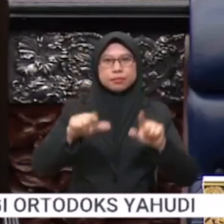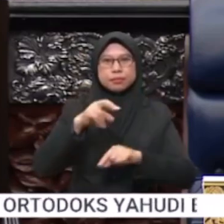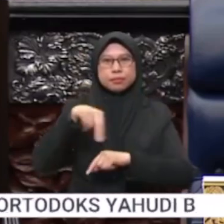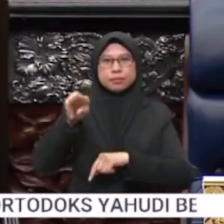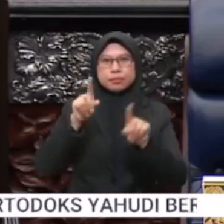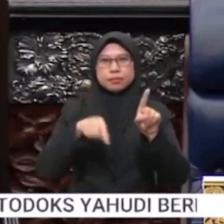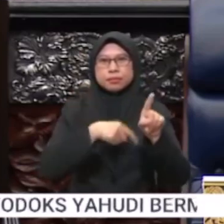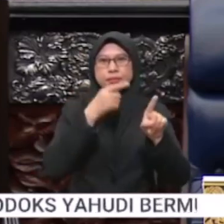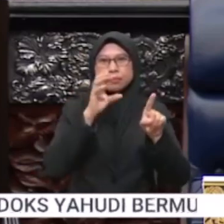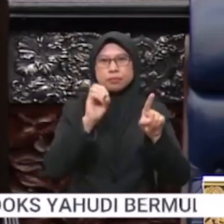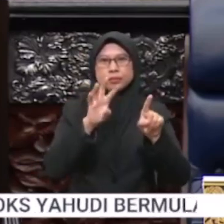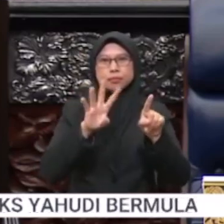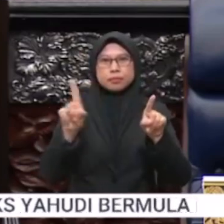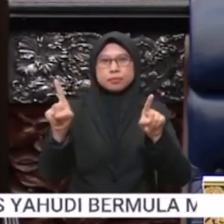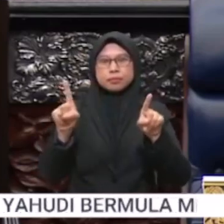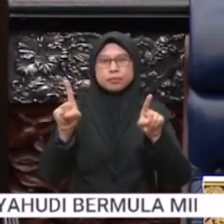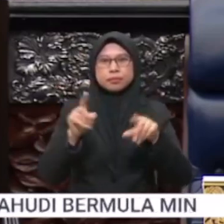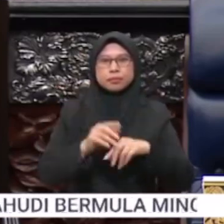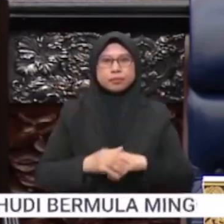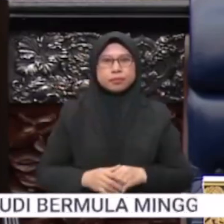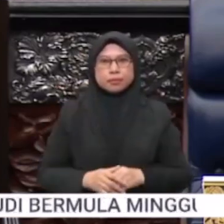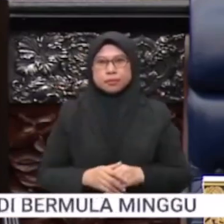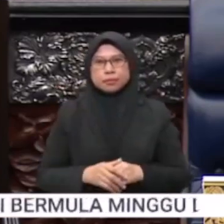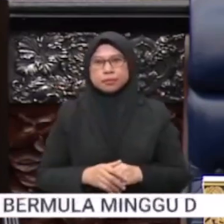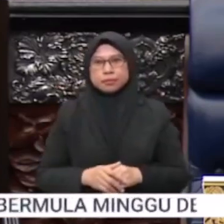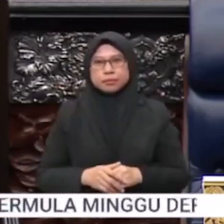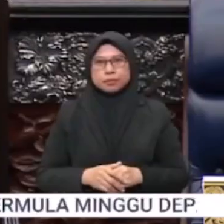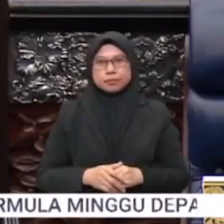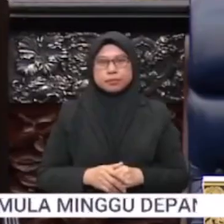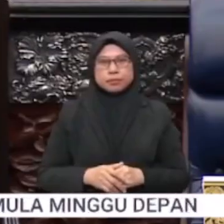sebanyak 1,041 syarikat.